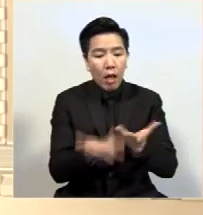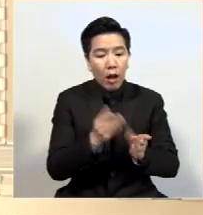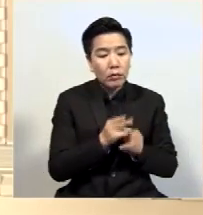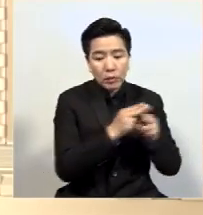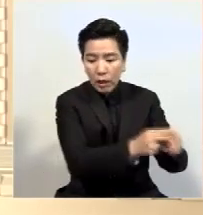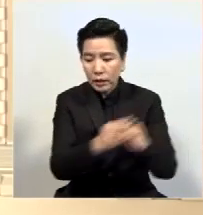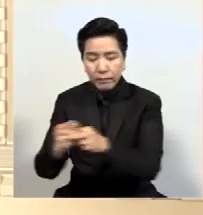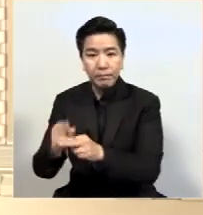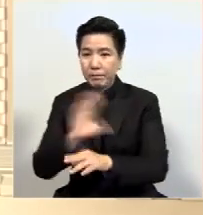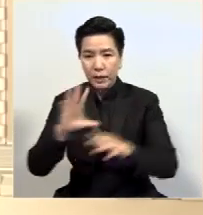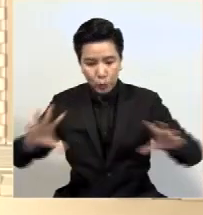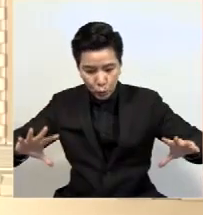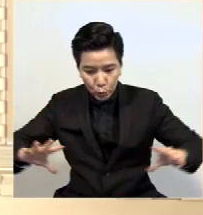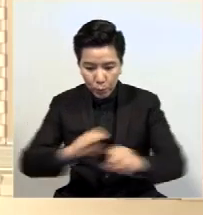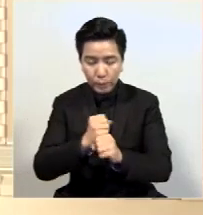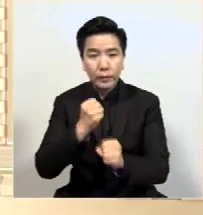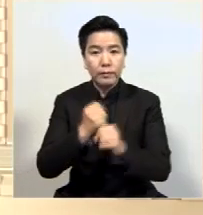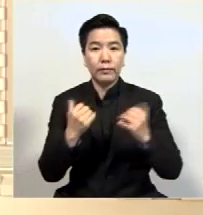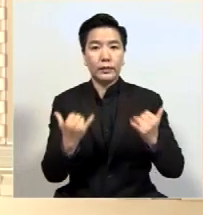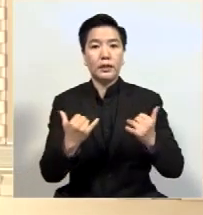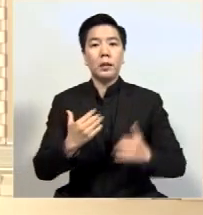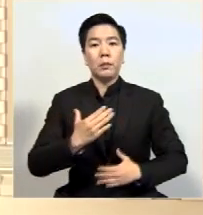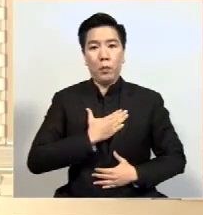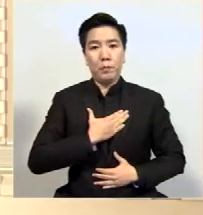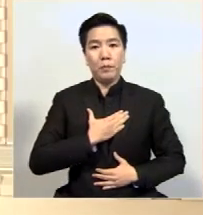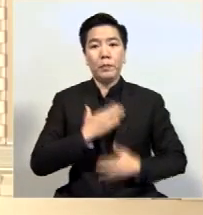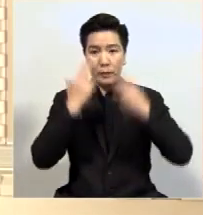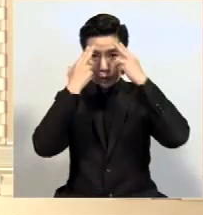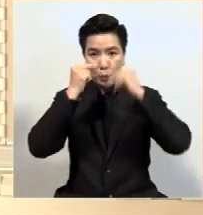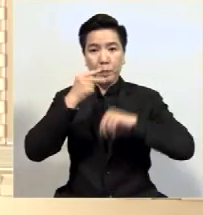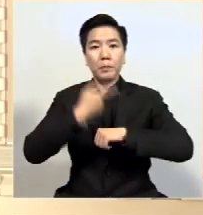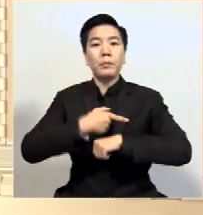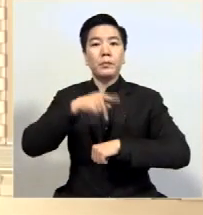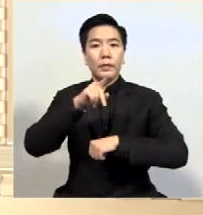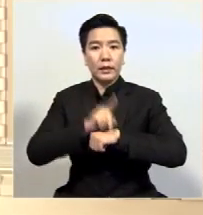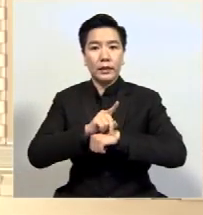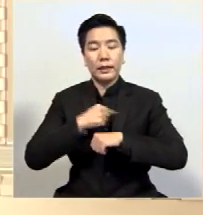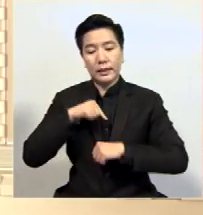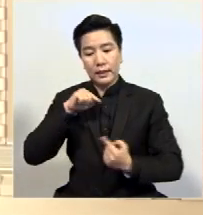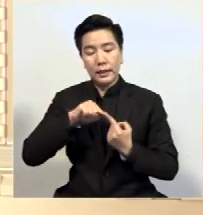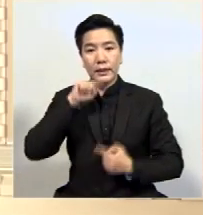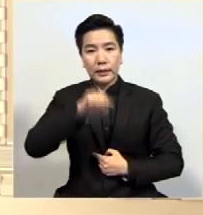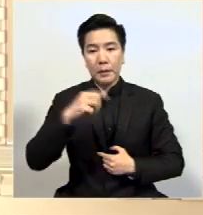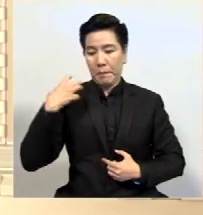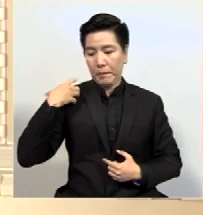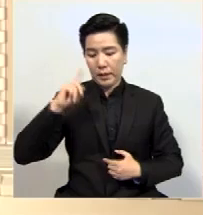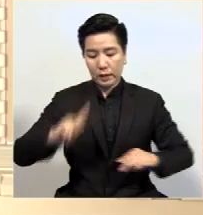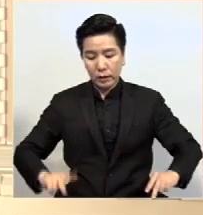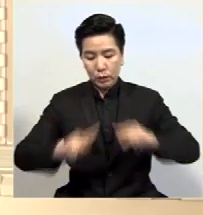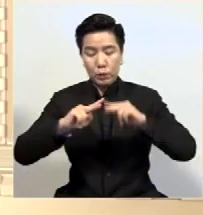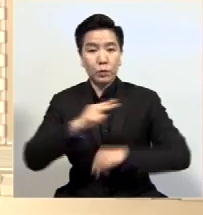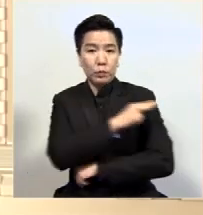างทำของหน่วยงานต่างๆโดยมีผมเป็นประธานจะกำหนดให้ปลัดกระทรวงสาธารณสุ